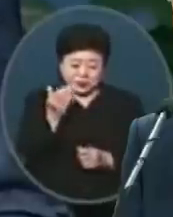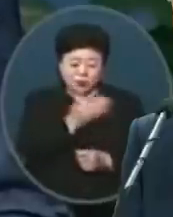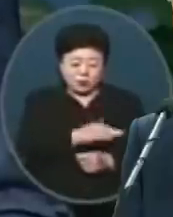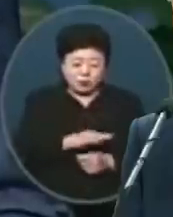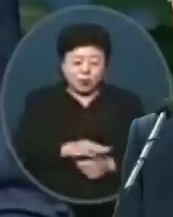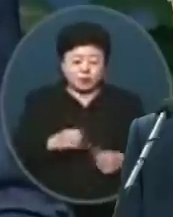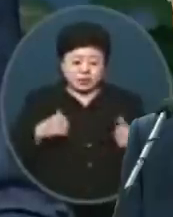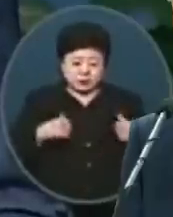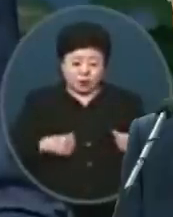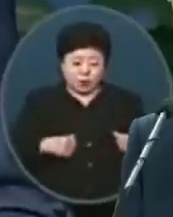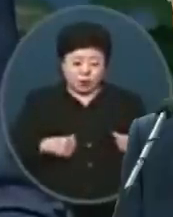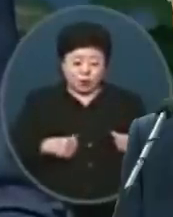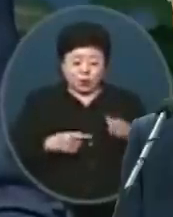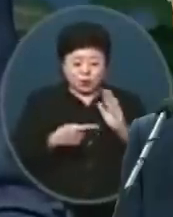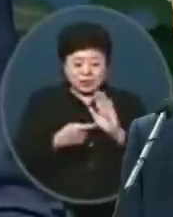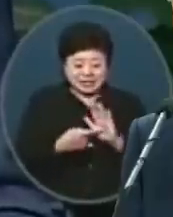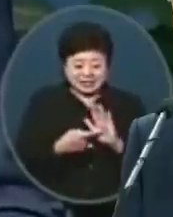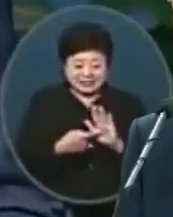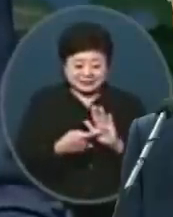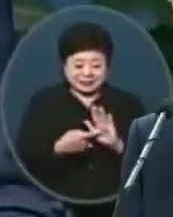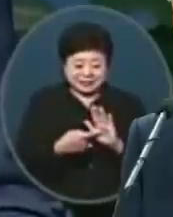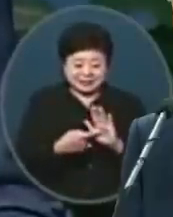육신을 쓰고 나타나셔서